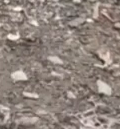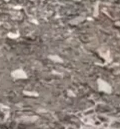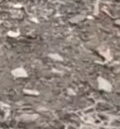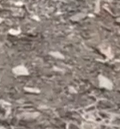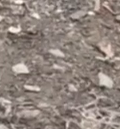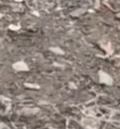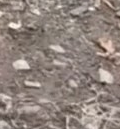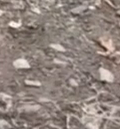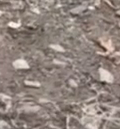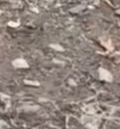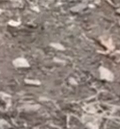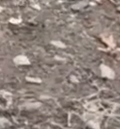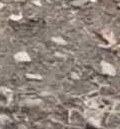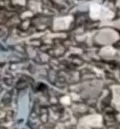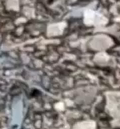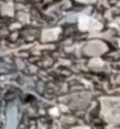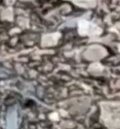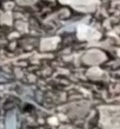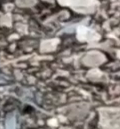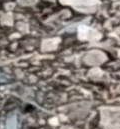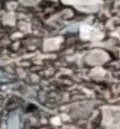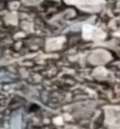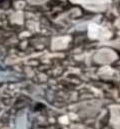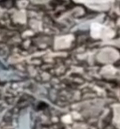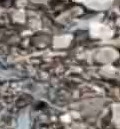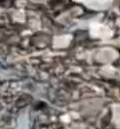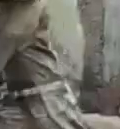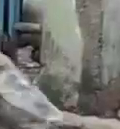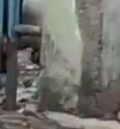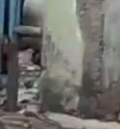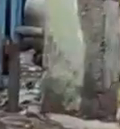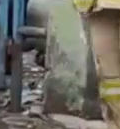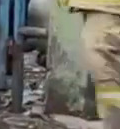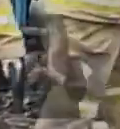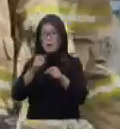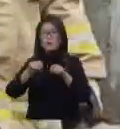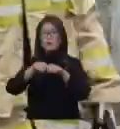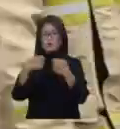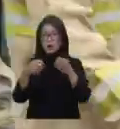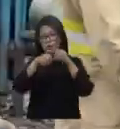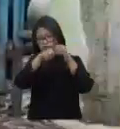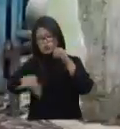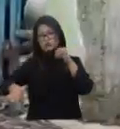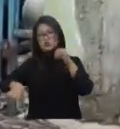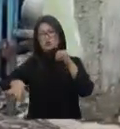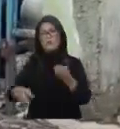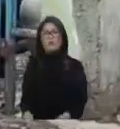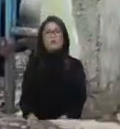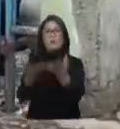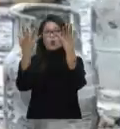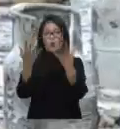Kebakaran dipicu akibat adanya kebocoran pada tabung gas 50 kg. Saat kepulan gas sudah menyebar, salah satu